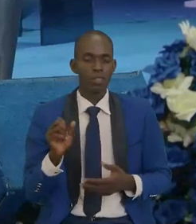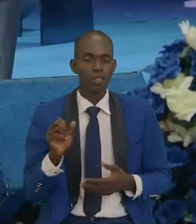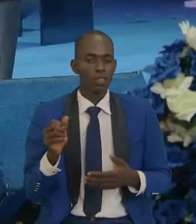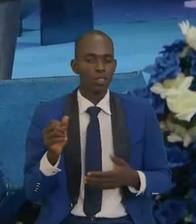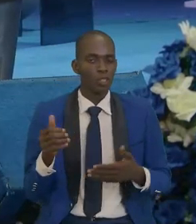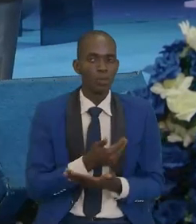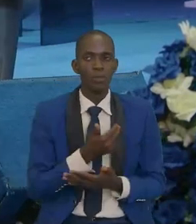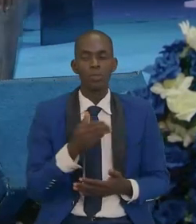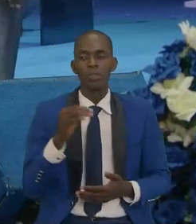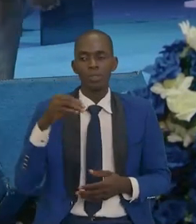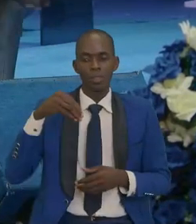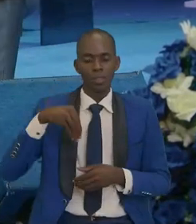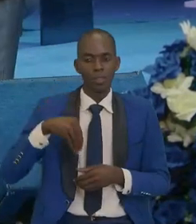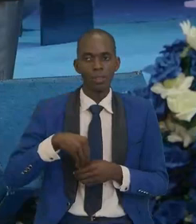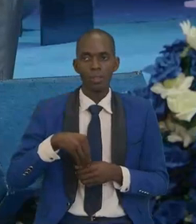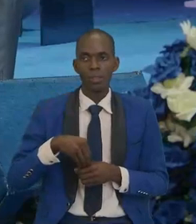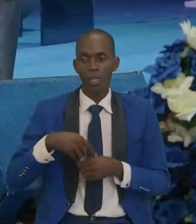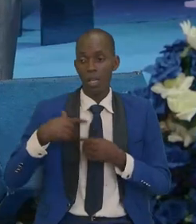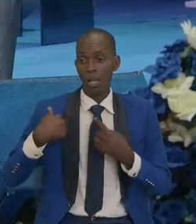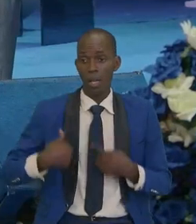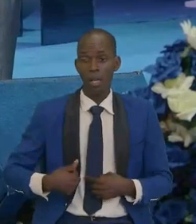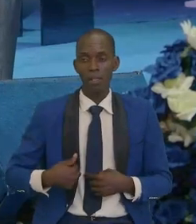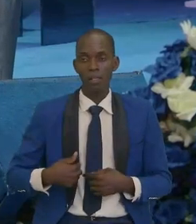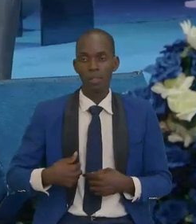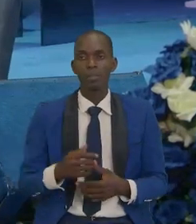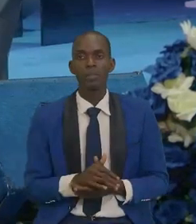le foie tout neuf, flambant,